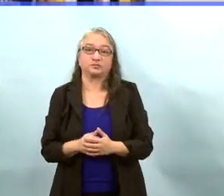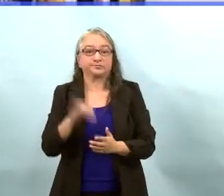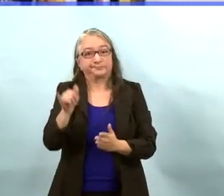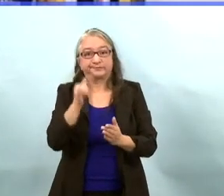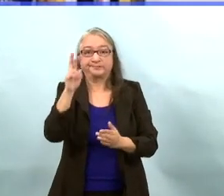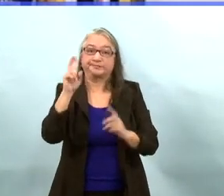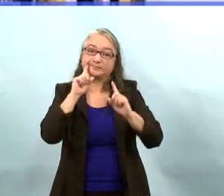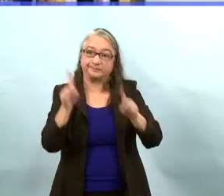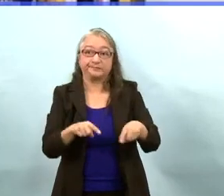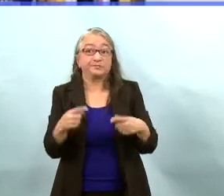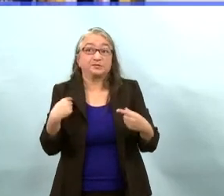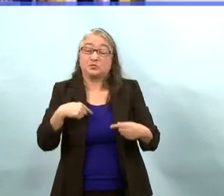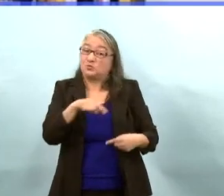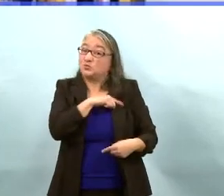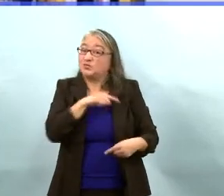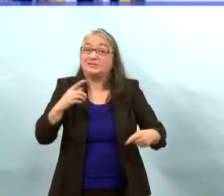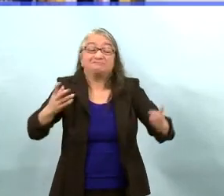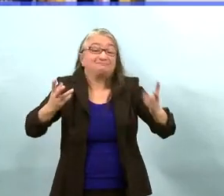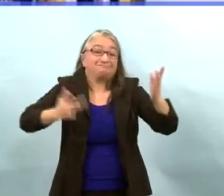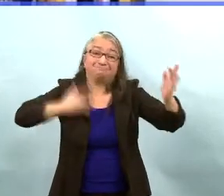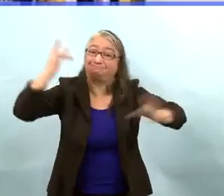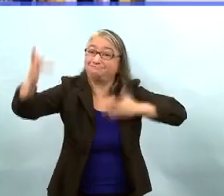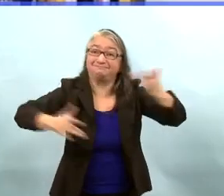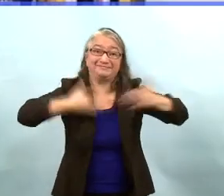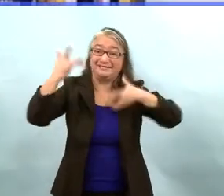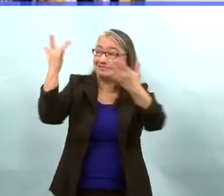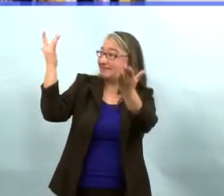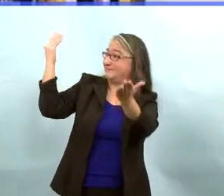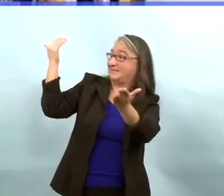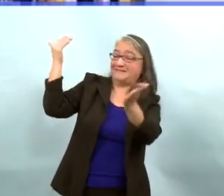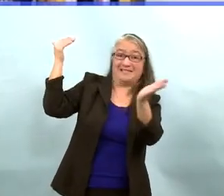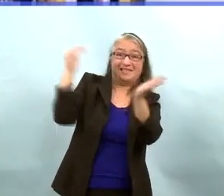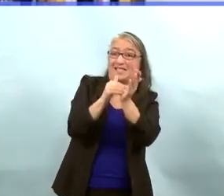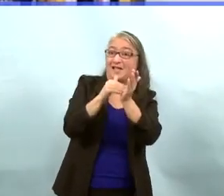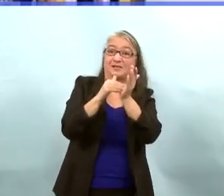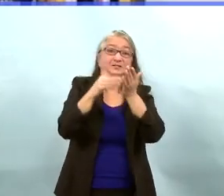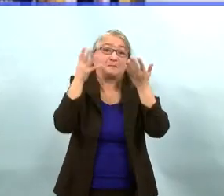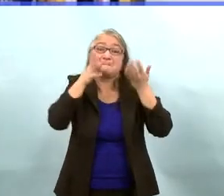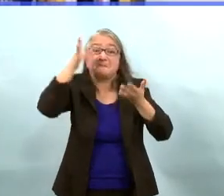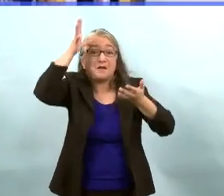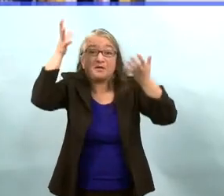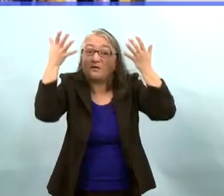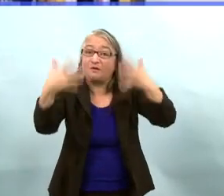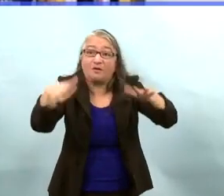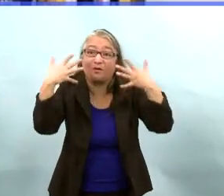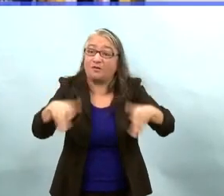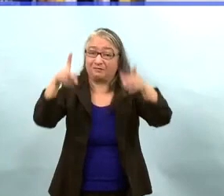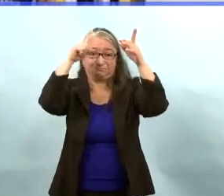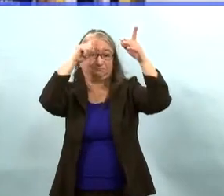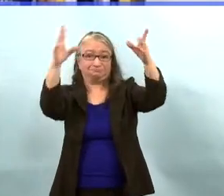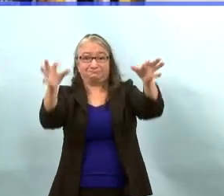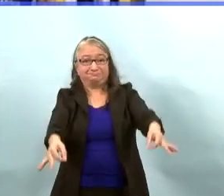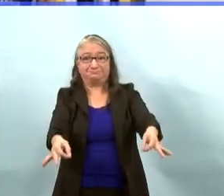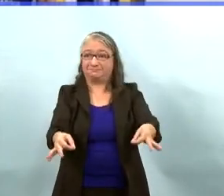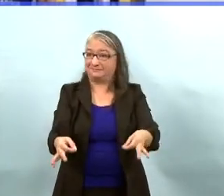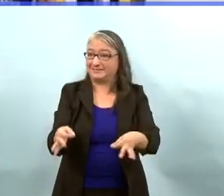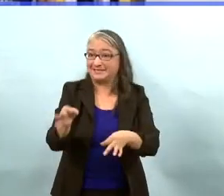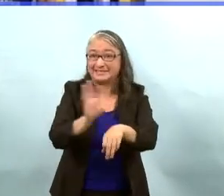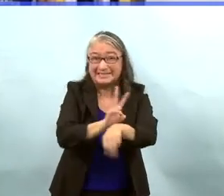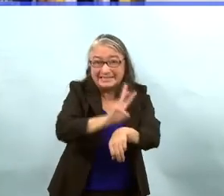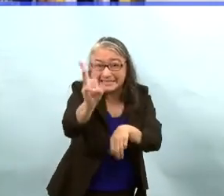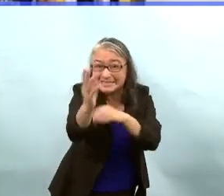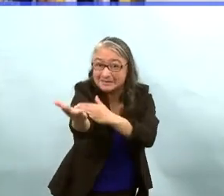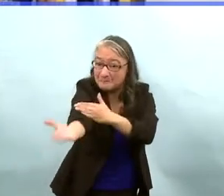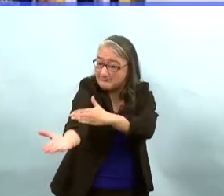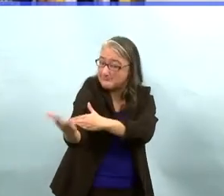Alors, je vous dirais franchement qu'on est très excités au sujet des 15 000 réservations. Je veux dire, c'est 15 000 rendez-vous en 7 heures, dans les